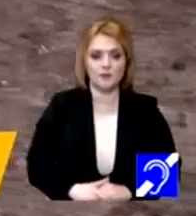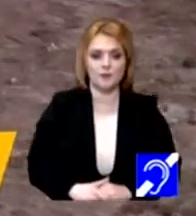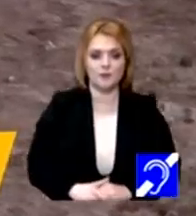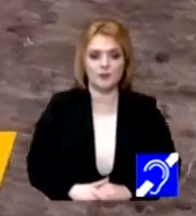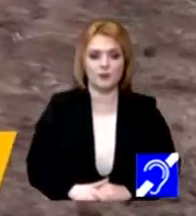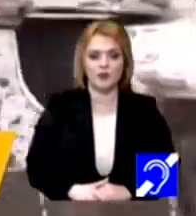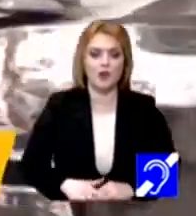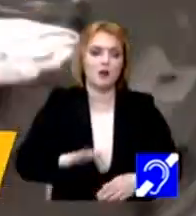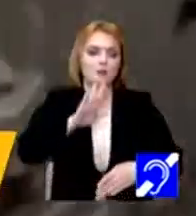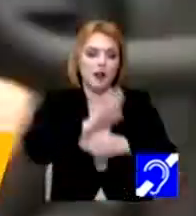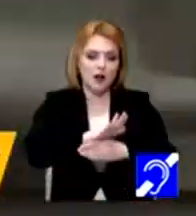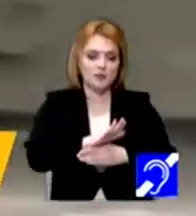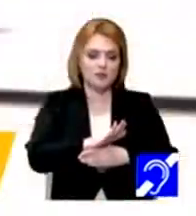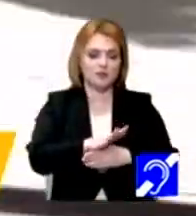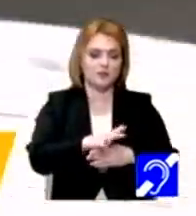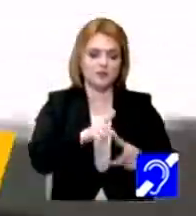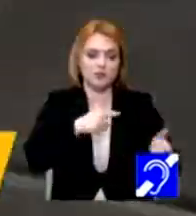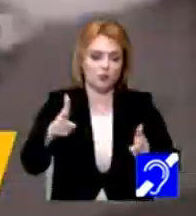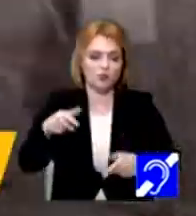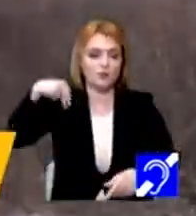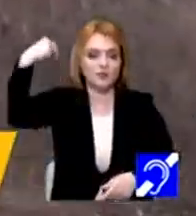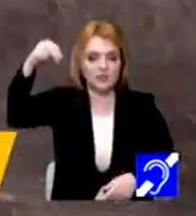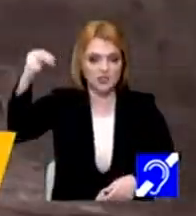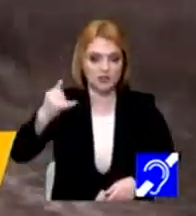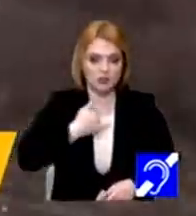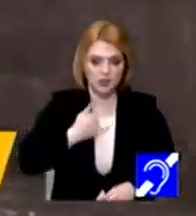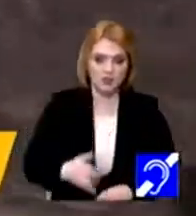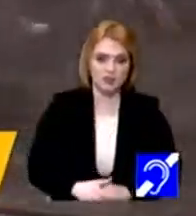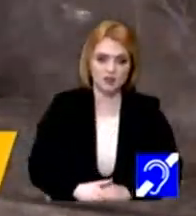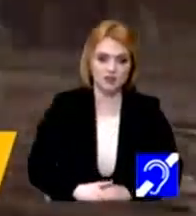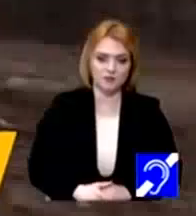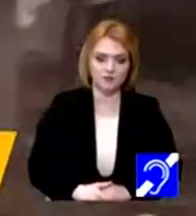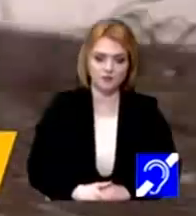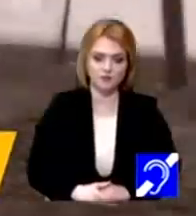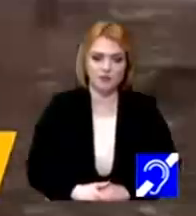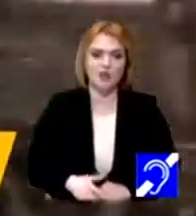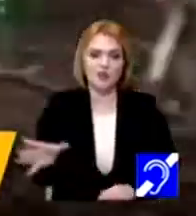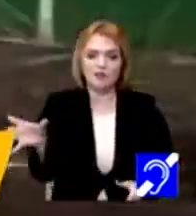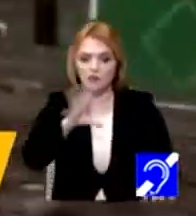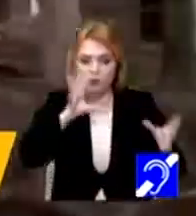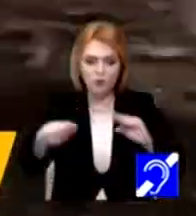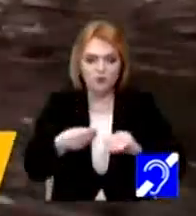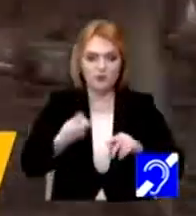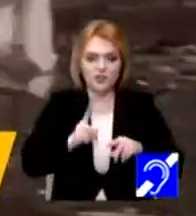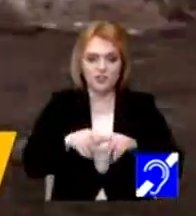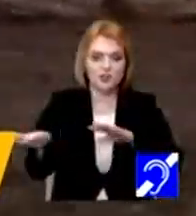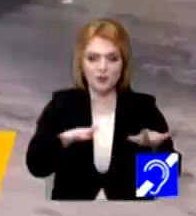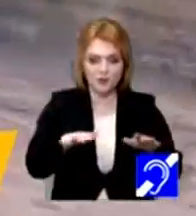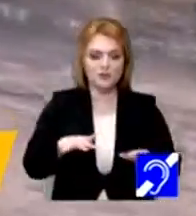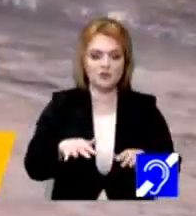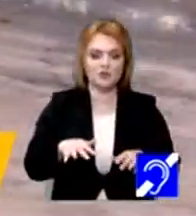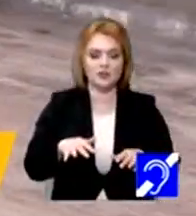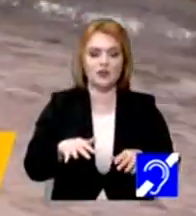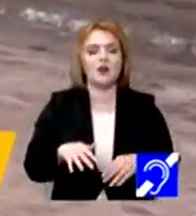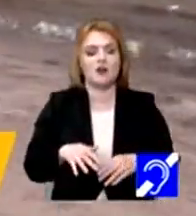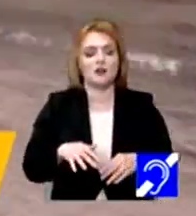дает президент в качестве верховного главнокомандующего. Он не раз подчеркивал, что в целом вся операция идет по плану. Планируем